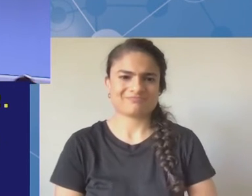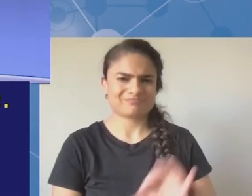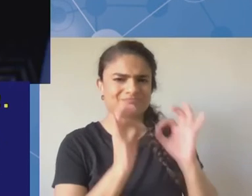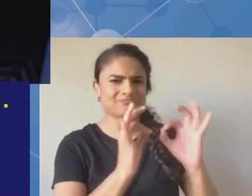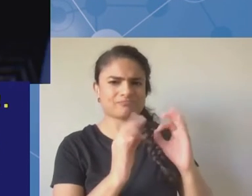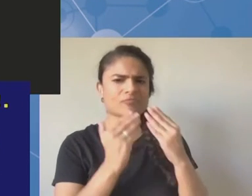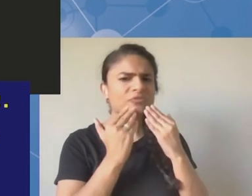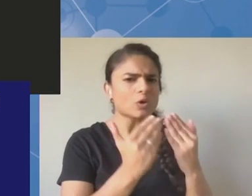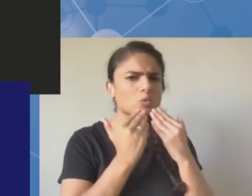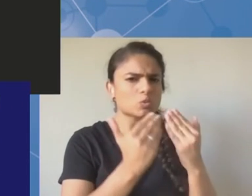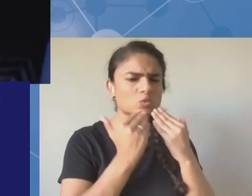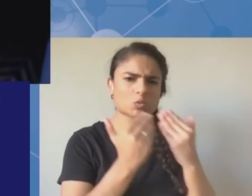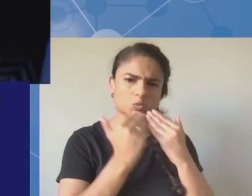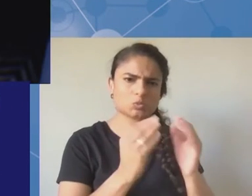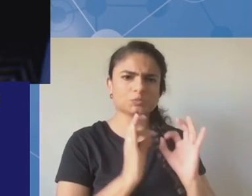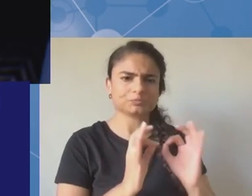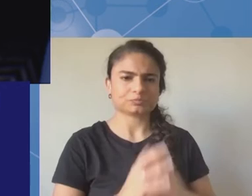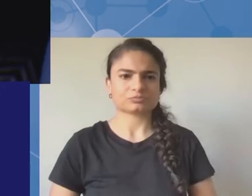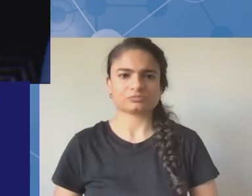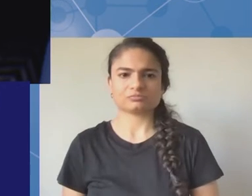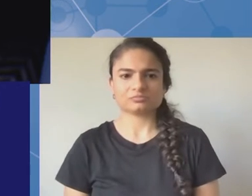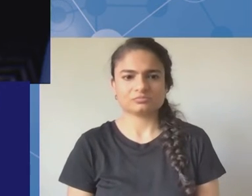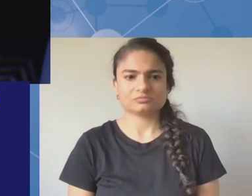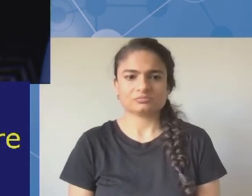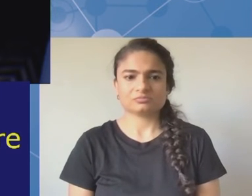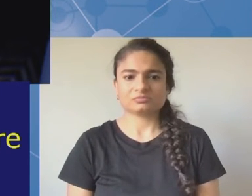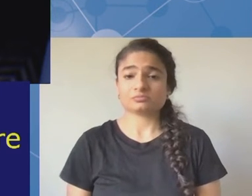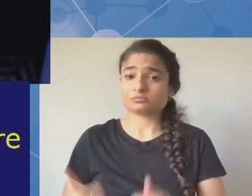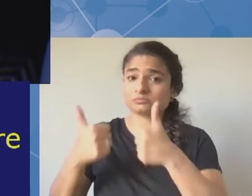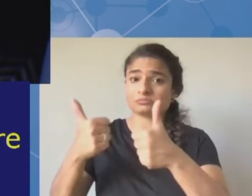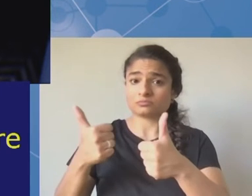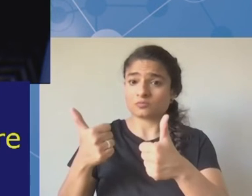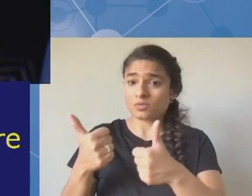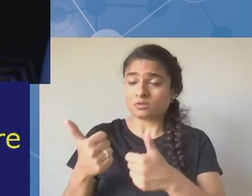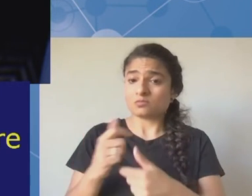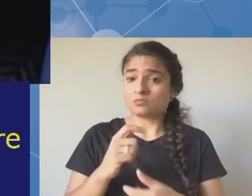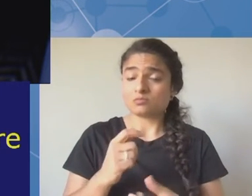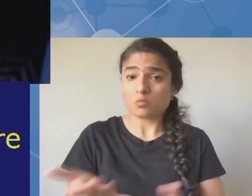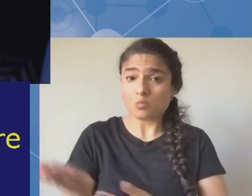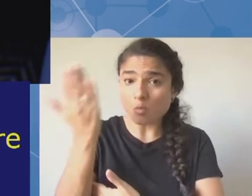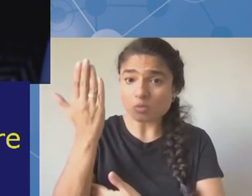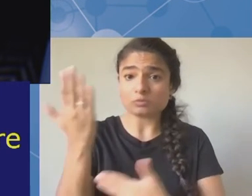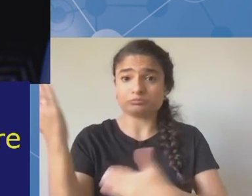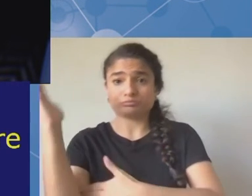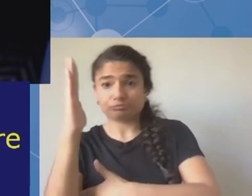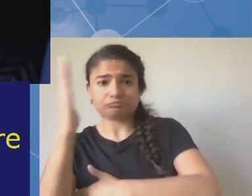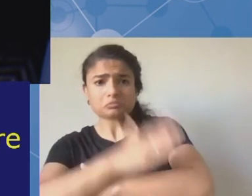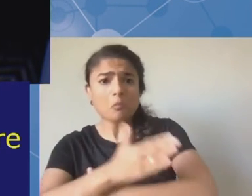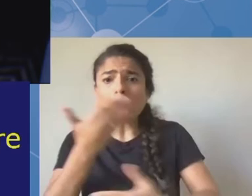Попросим следующий голос. Добрый день или добрый вечер, в зависимости от часового